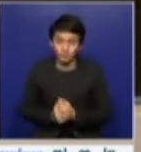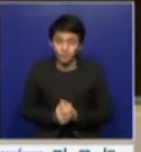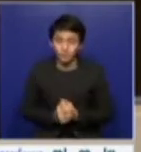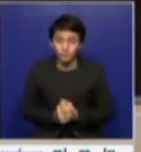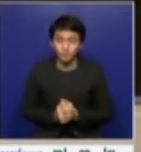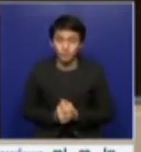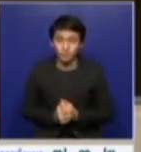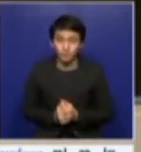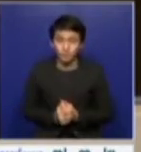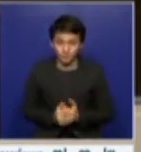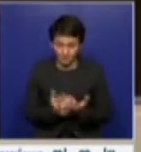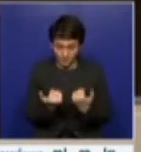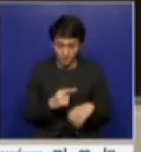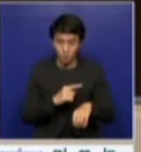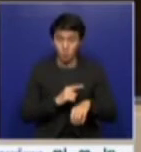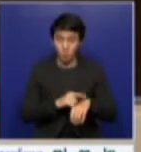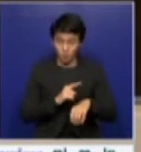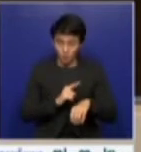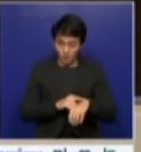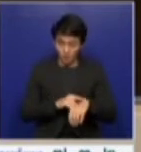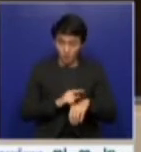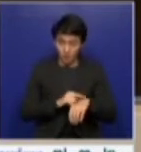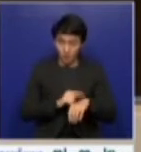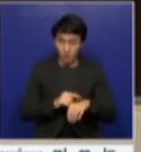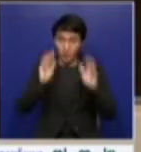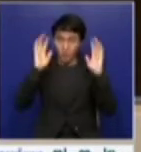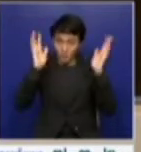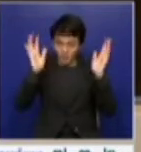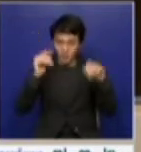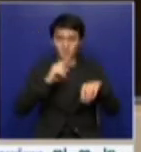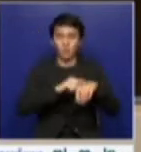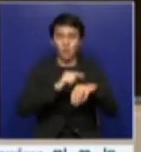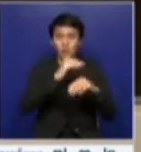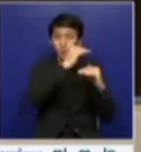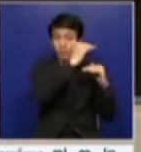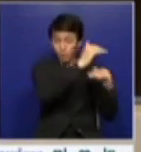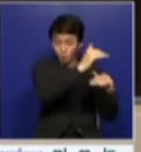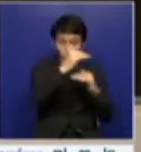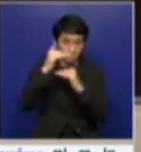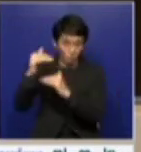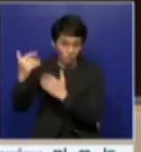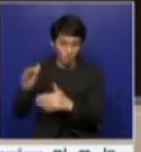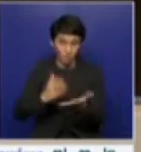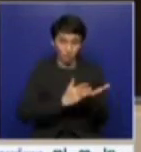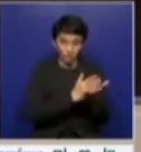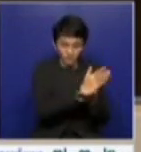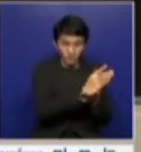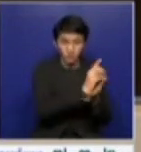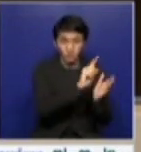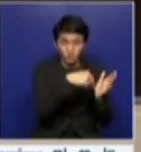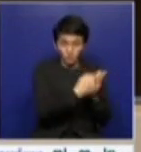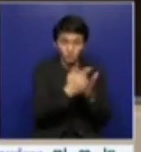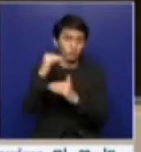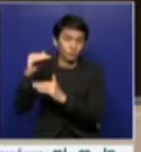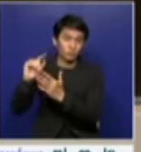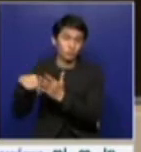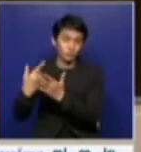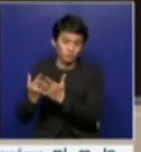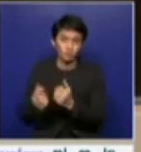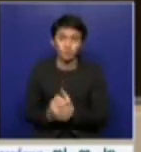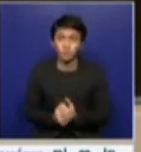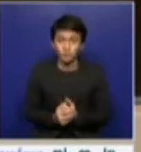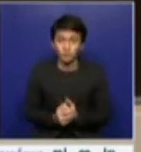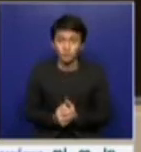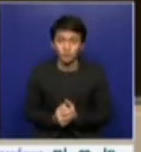ส่วนเวลาในการวิปลายนั้นเนื่องจากเรากำหนดไว้แต่ละฝ่ายพี่ชั่วโมงก็นั้นผมจะไม่ไป